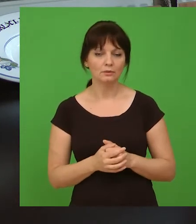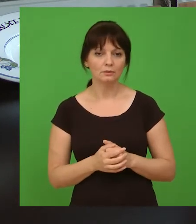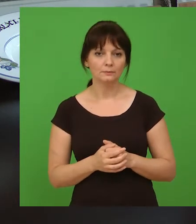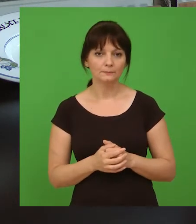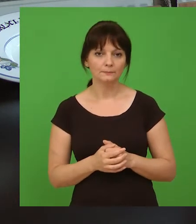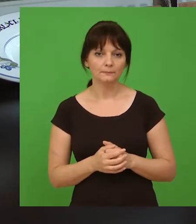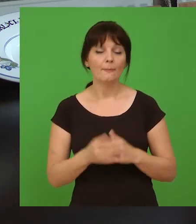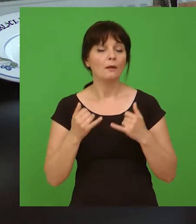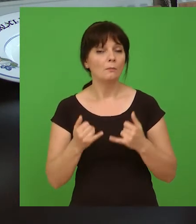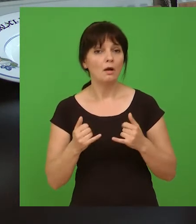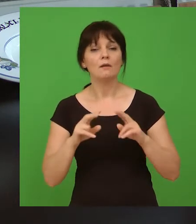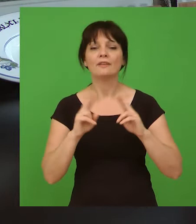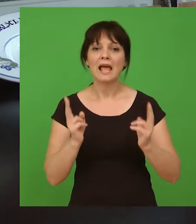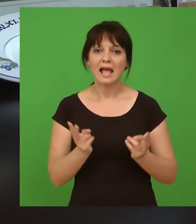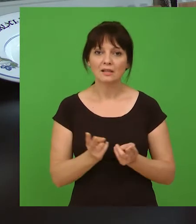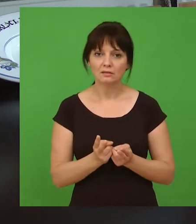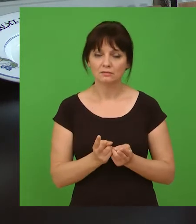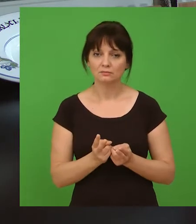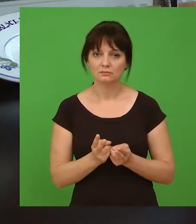ma világon minden